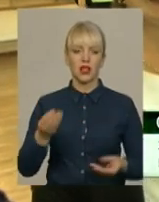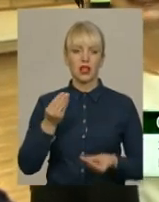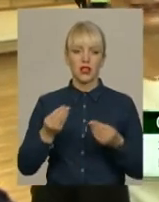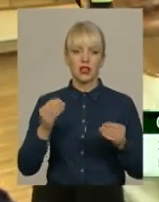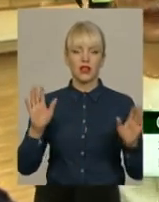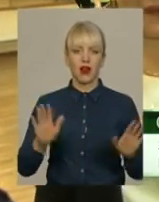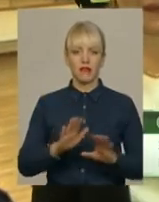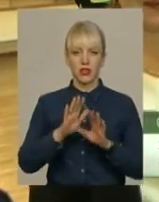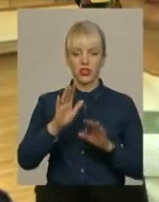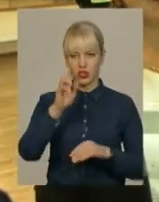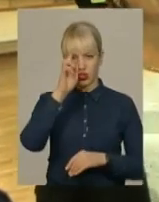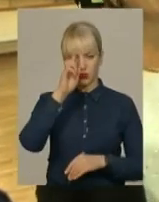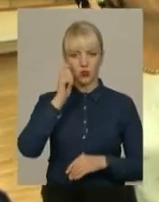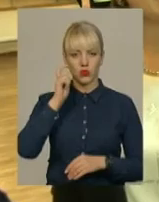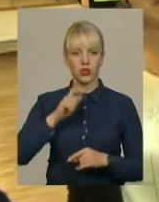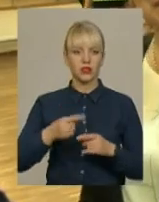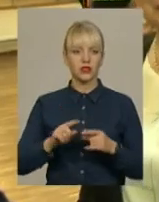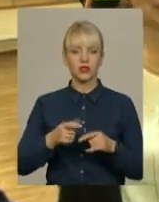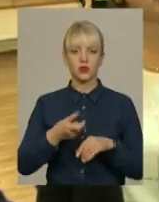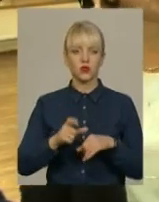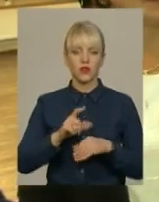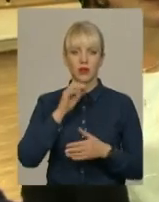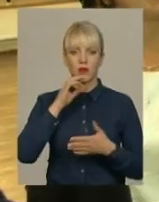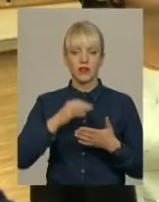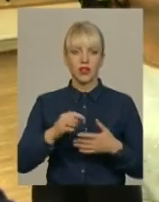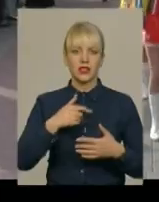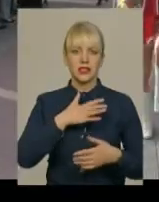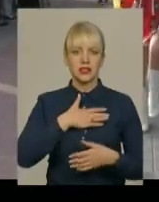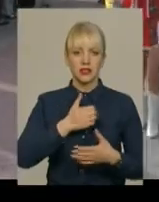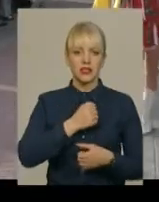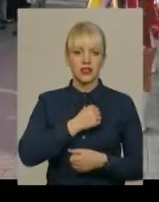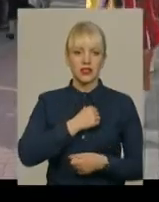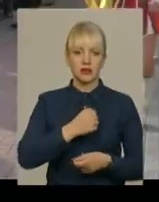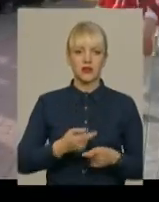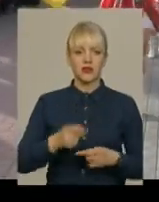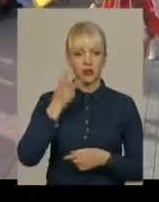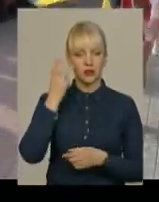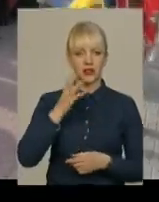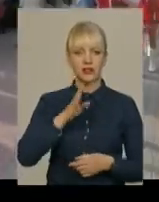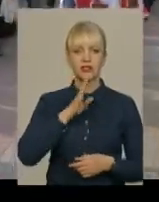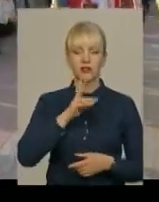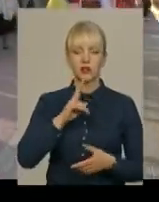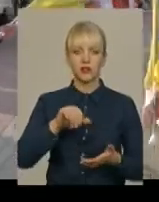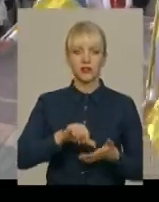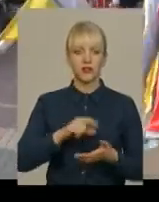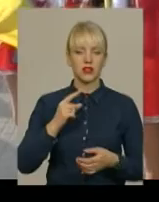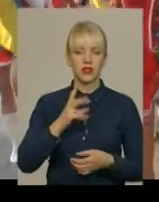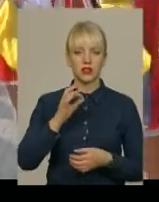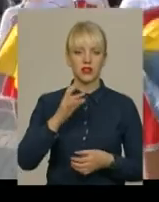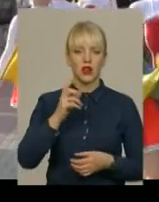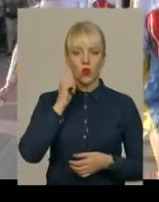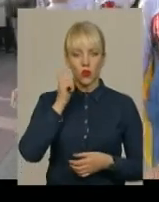відповідально, сльози накатуються, ну, таке тремтиться, ну, дуже приємно. Хмельницькі мажоретки – єдині, хто представляє Україну на